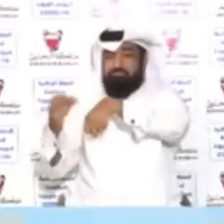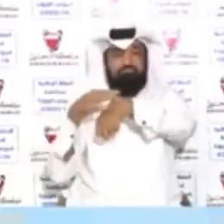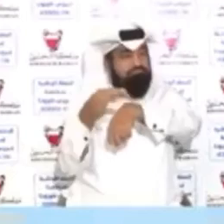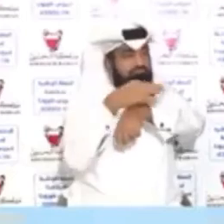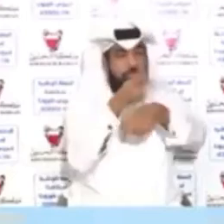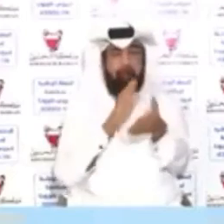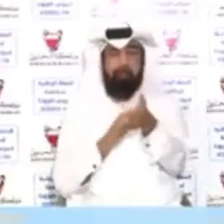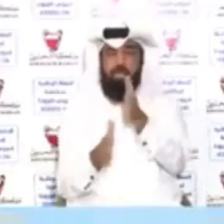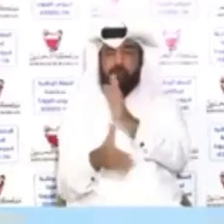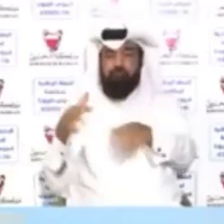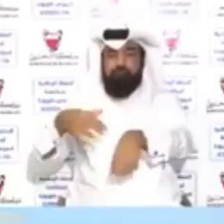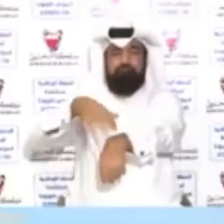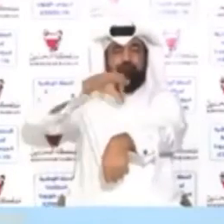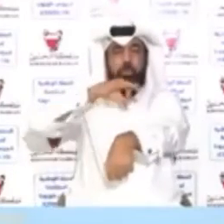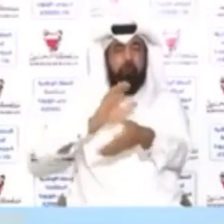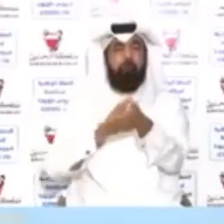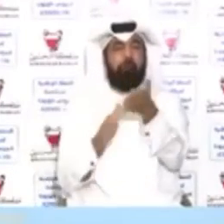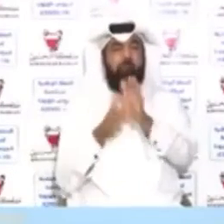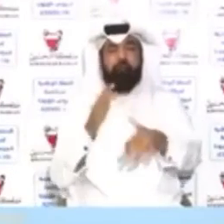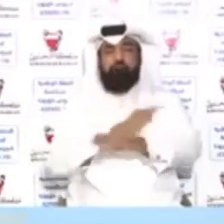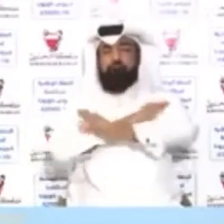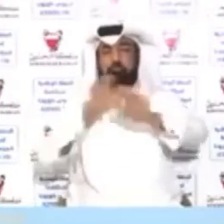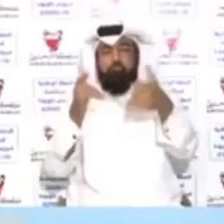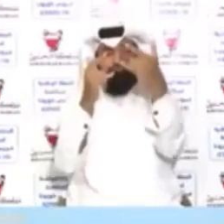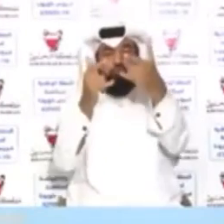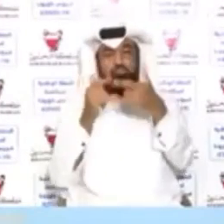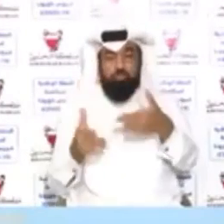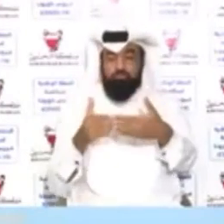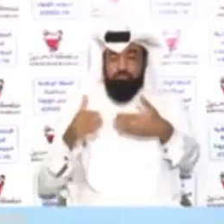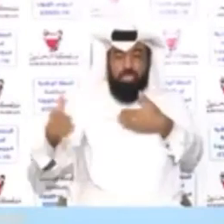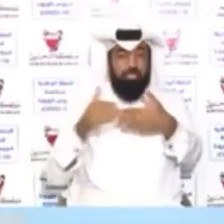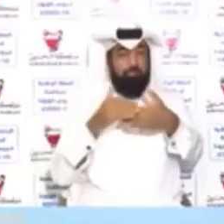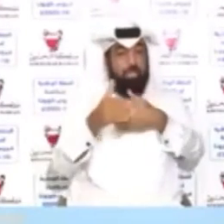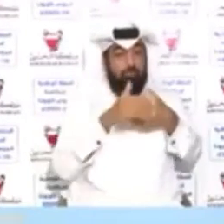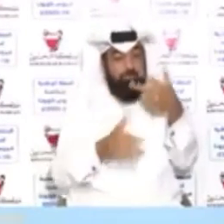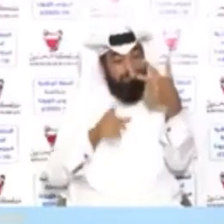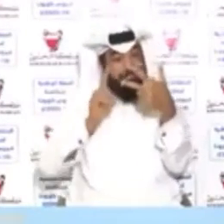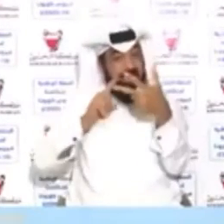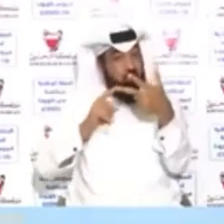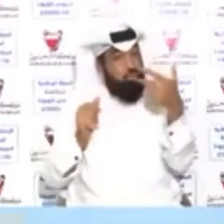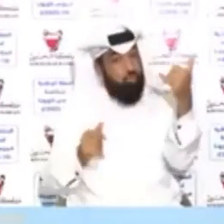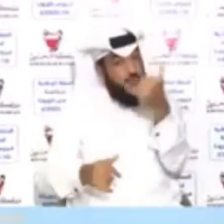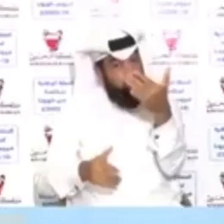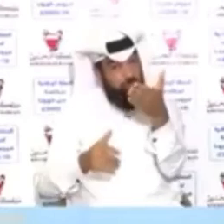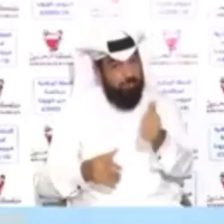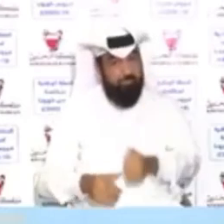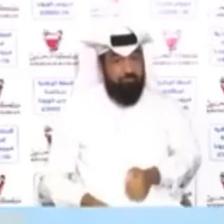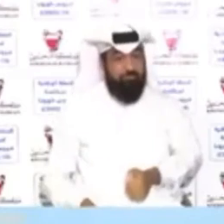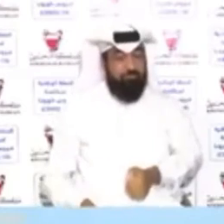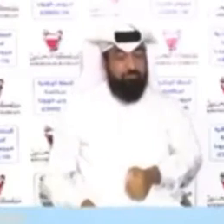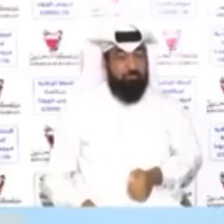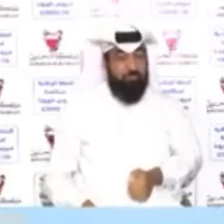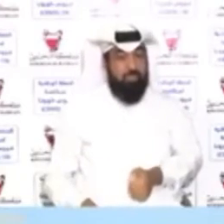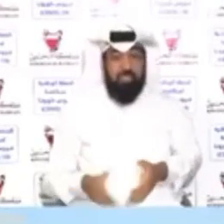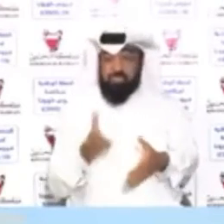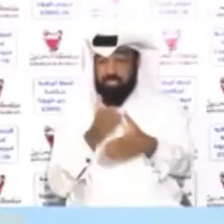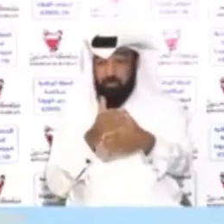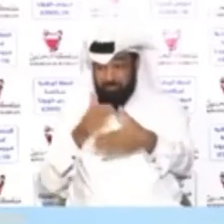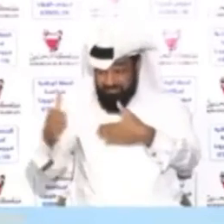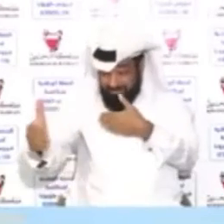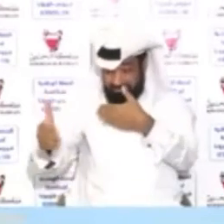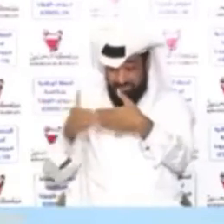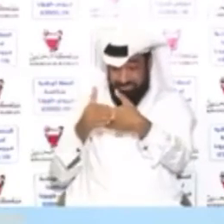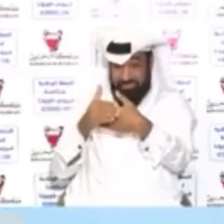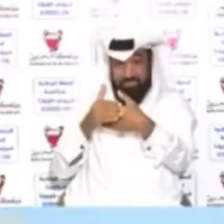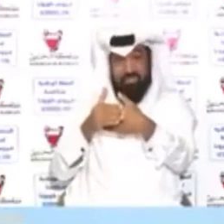ما ينقله إلي. بهذه الحالة وبوجود أقل شيء متر بين الأشخاص يتعذر على الفيروس إنه يعدي أو